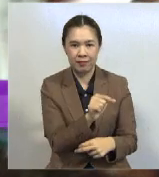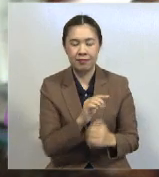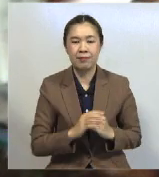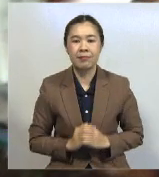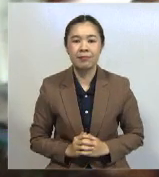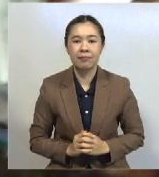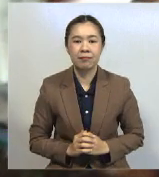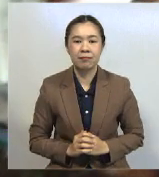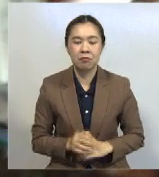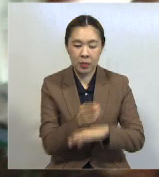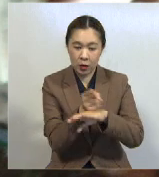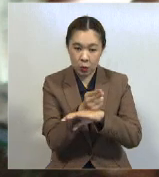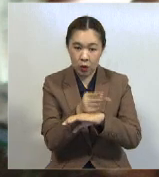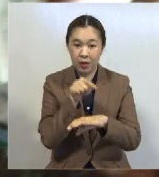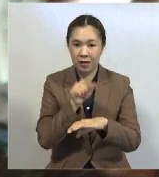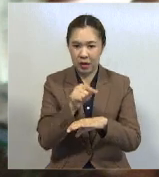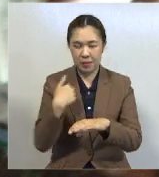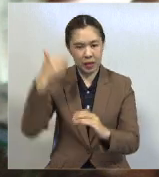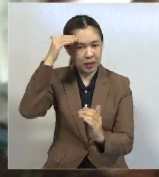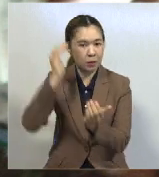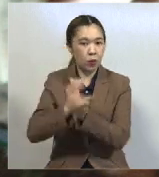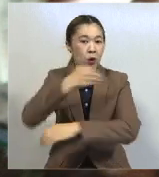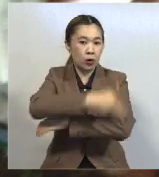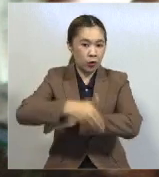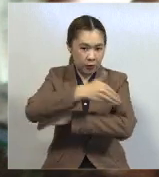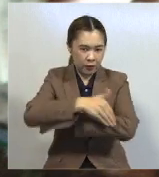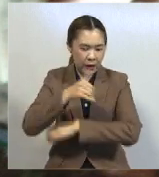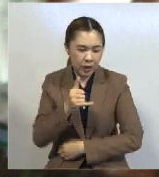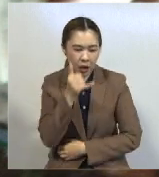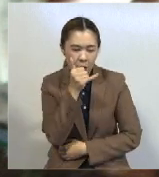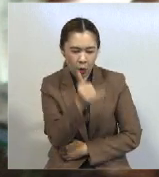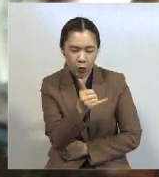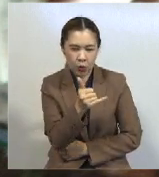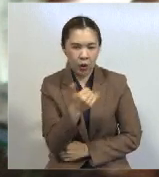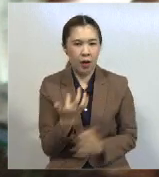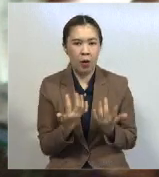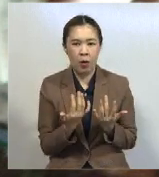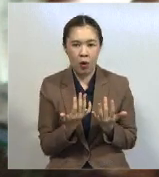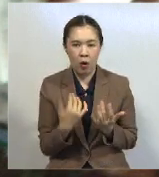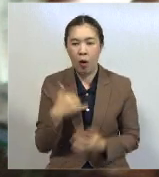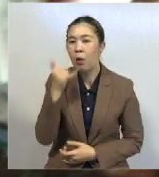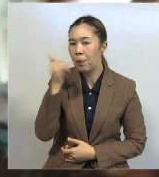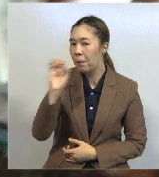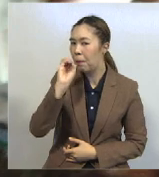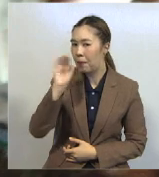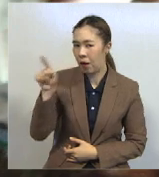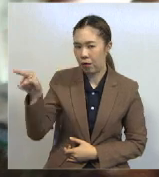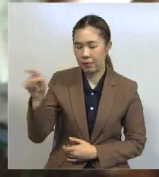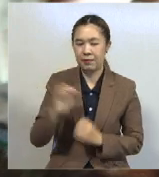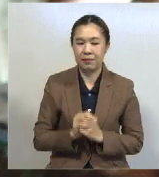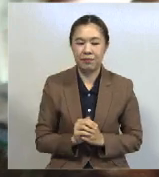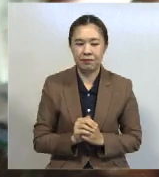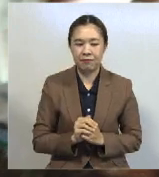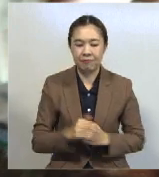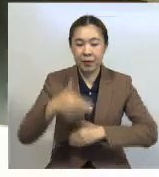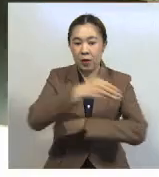ก็คือพอมีการส่งคลิปเนี่ยตำรวจรถไฟก็คงเข้ามาตรวจสอบก่อนแต่ว่ายังไม่ได้เข้าไปให้เขารู้ตัวนะคะแล้วก็ประสานว่าเดี๋ยวสถานีต่อไปที่ร